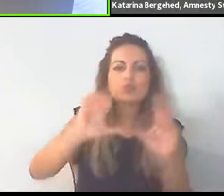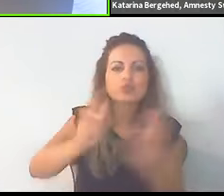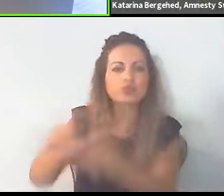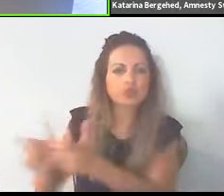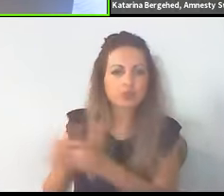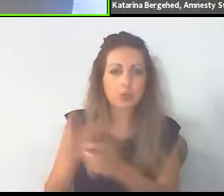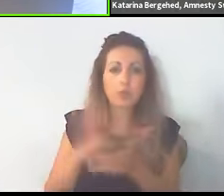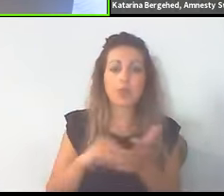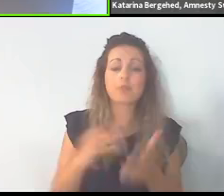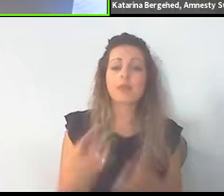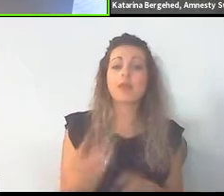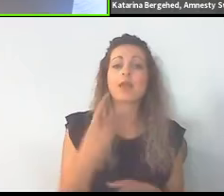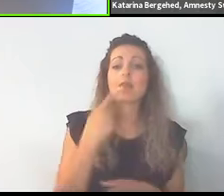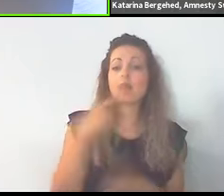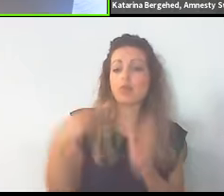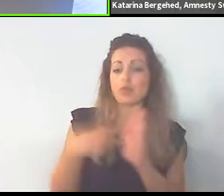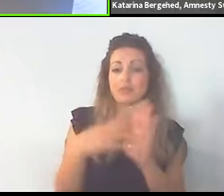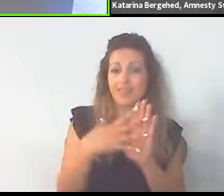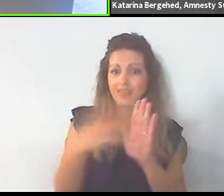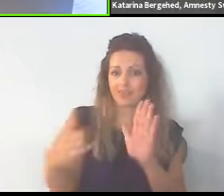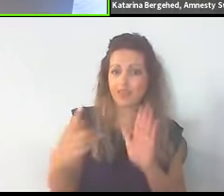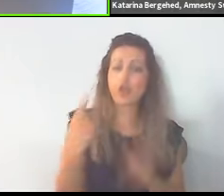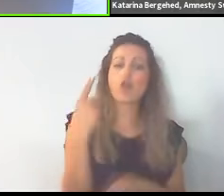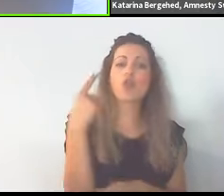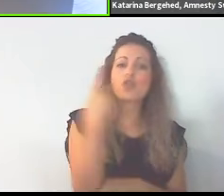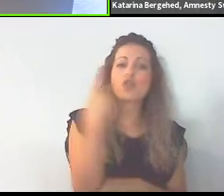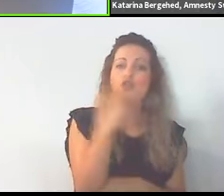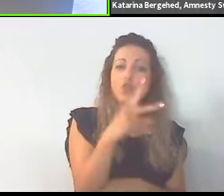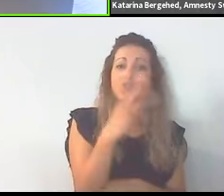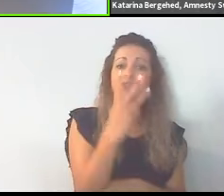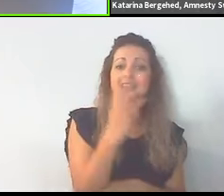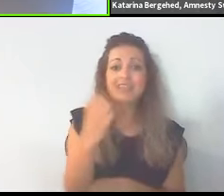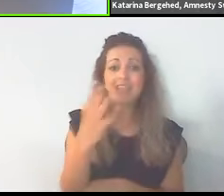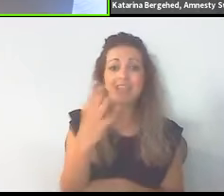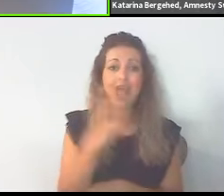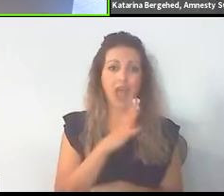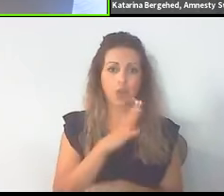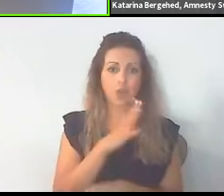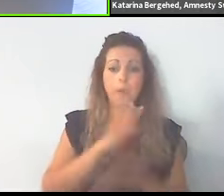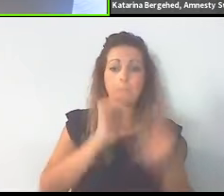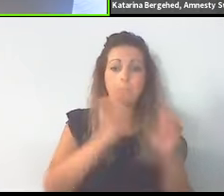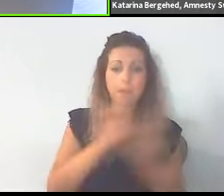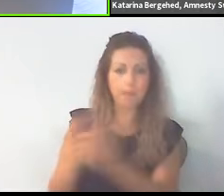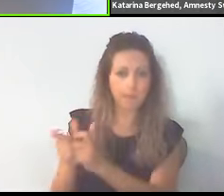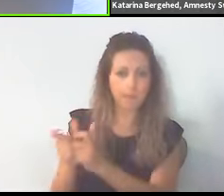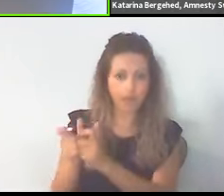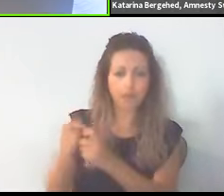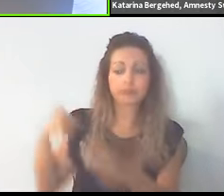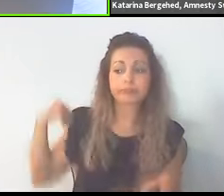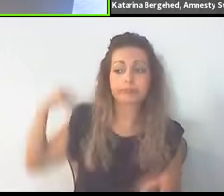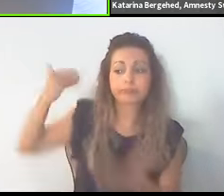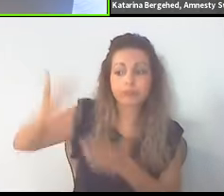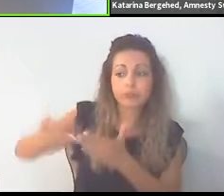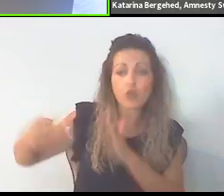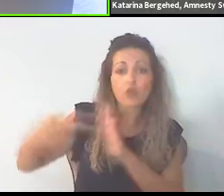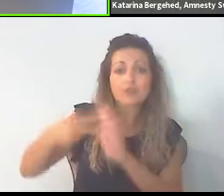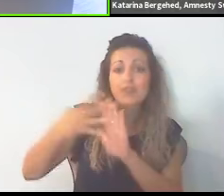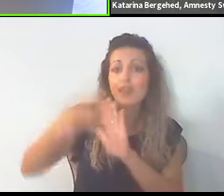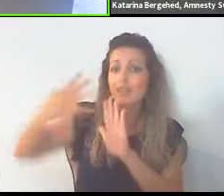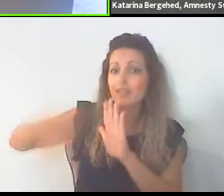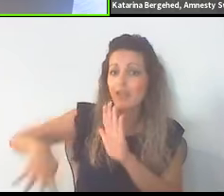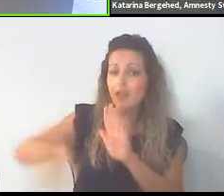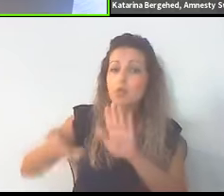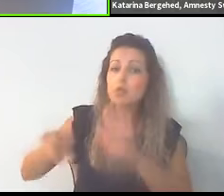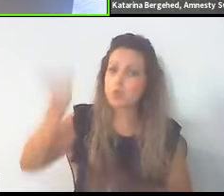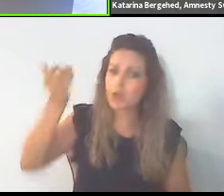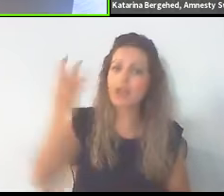το 2017 που διώχθηκαν για βιασμό μετά από καταγγελίες, το 2019 425 άτομα